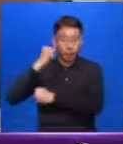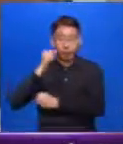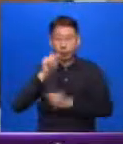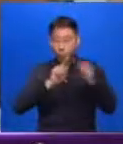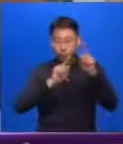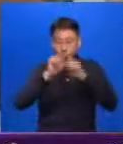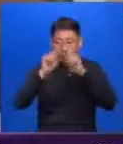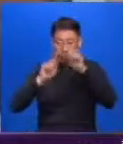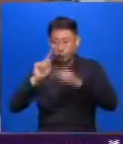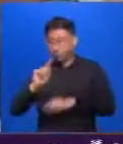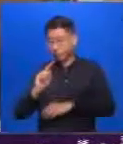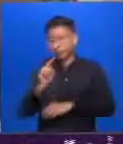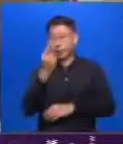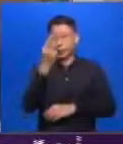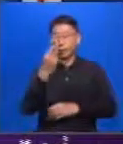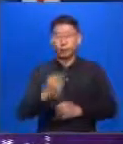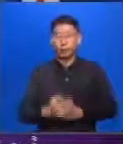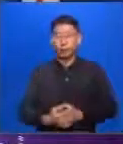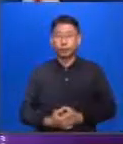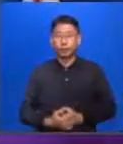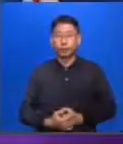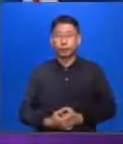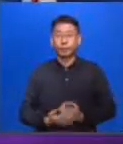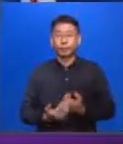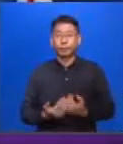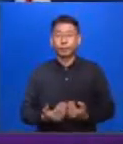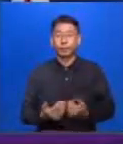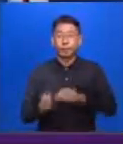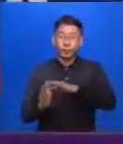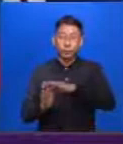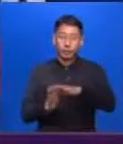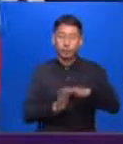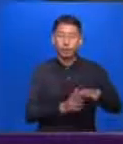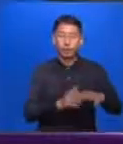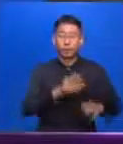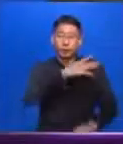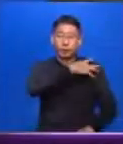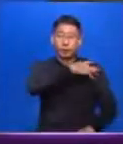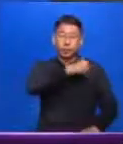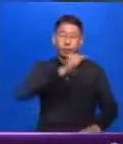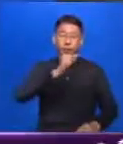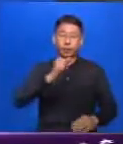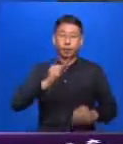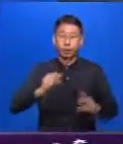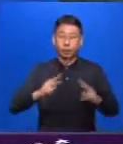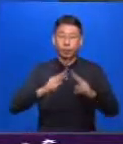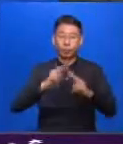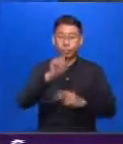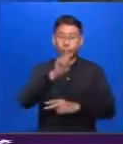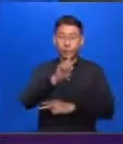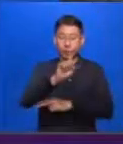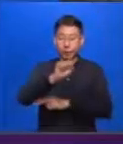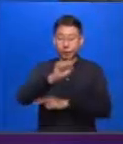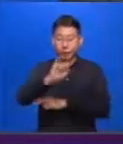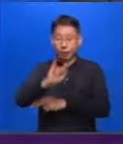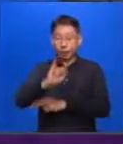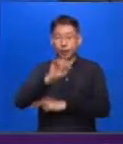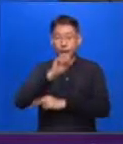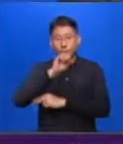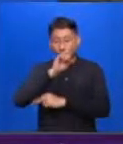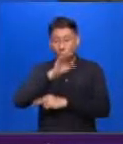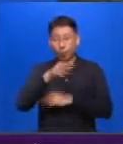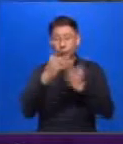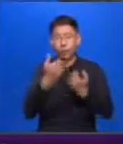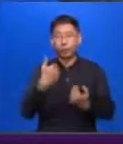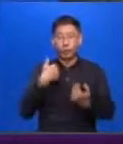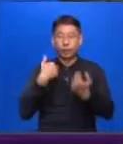การณ์อีกครั้งทางด้านของนายทาริศเพ็งดิษฐ์อธิบดีกรมสอบสวนคดีพิเศษในฐานะกรรมการสรส.กล่าวว่า